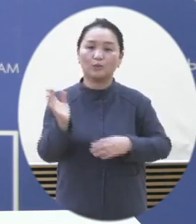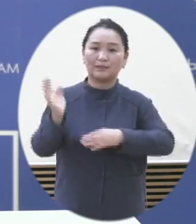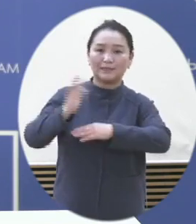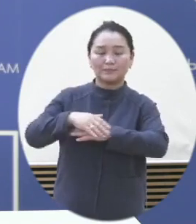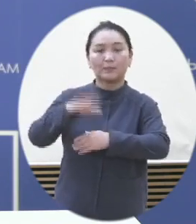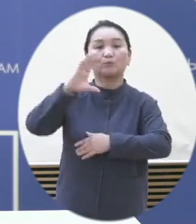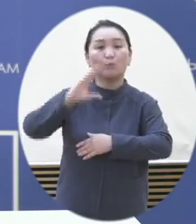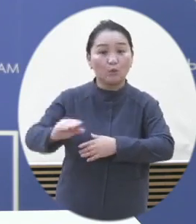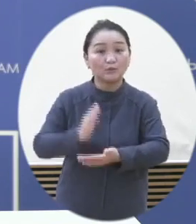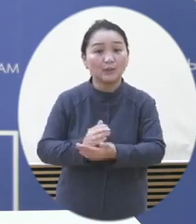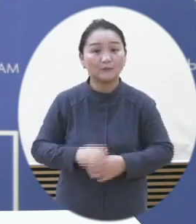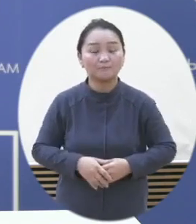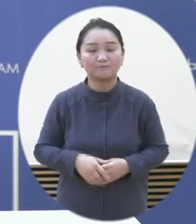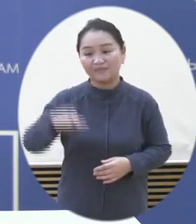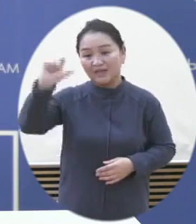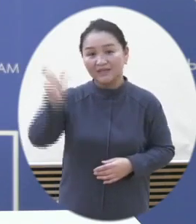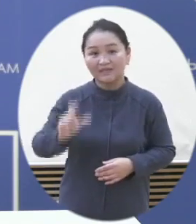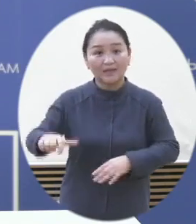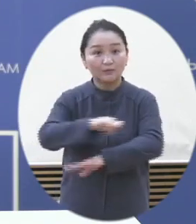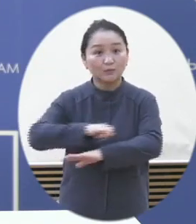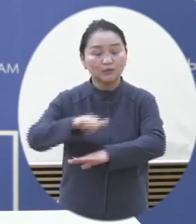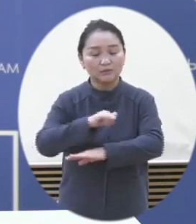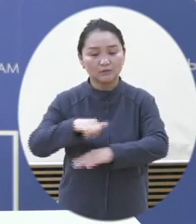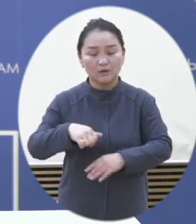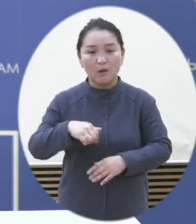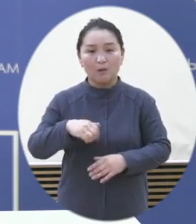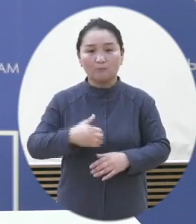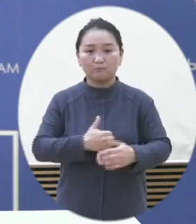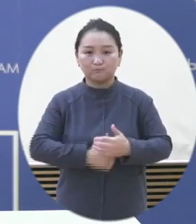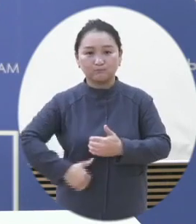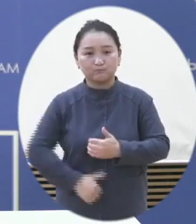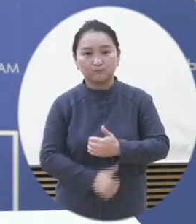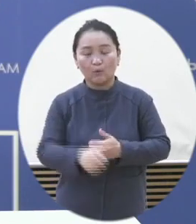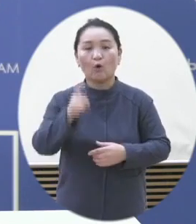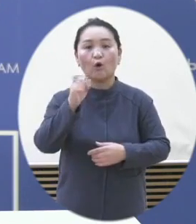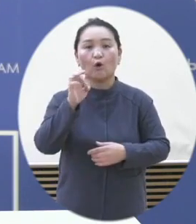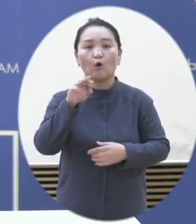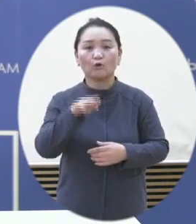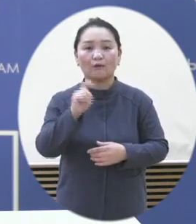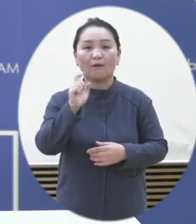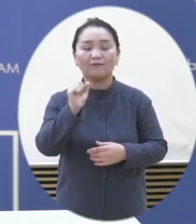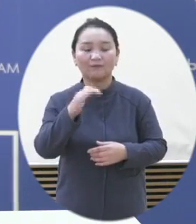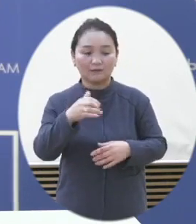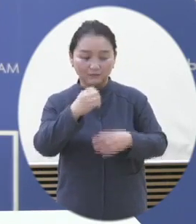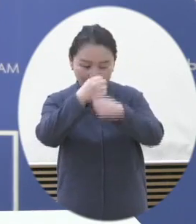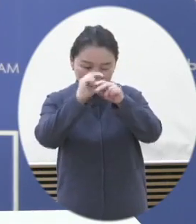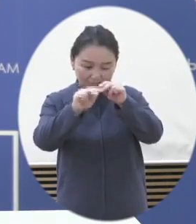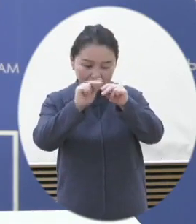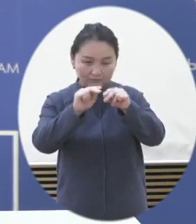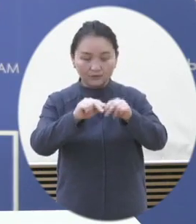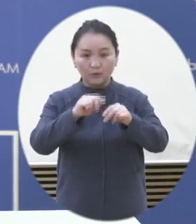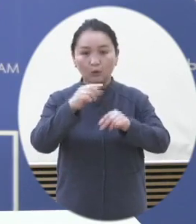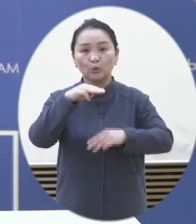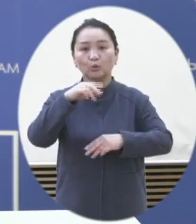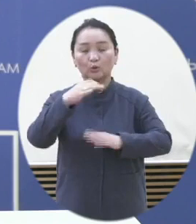COVID-19-ийн цар тахлын улмаас Стали улсад бүдүүн гидсний хор тавлагдар илрүүлэх үзлэг шинжилгээ хийхийг түр хугацаагаар зогсоох бол